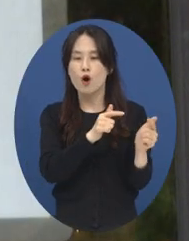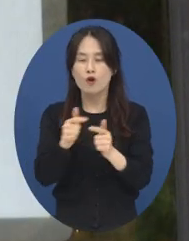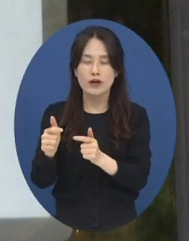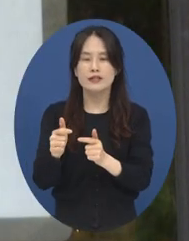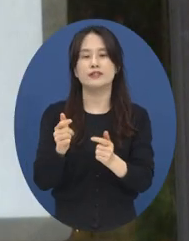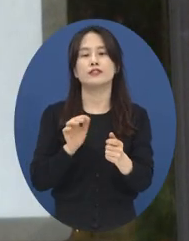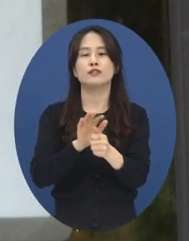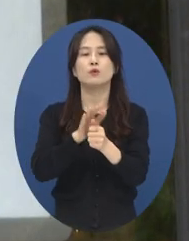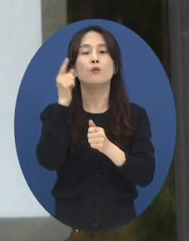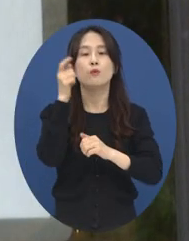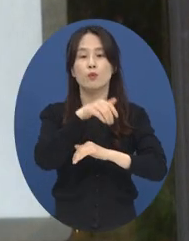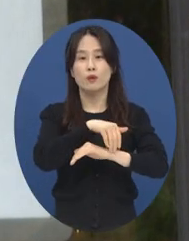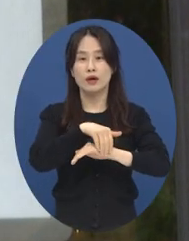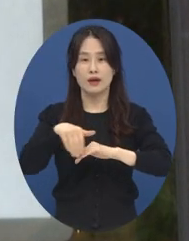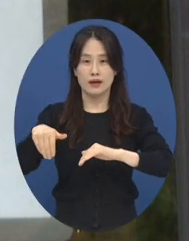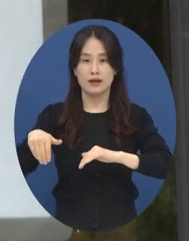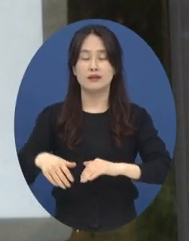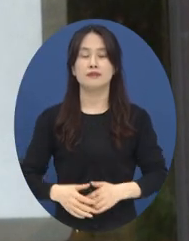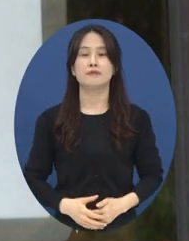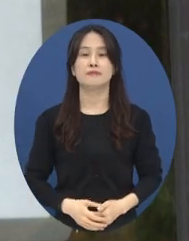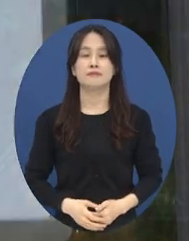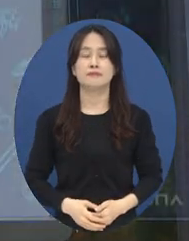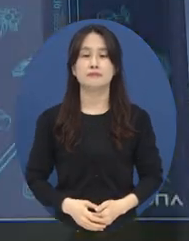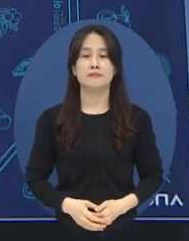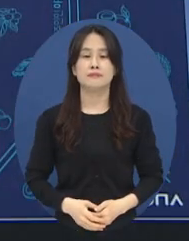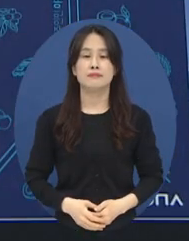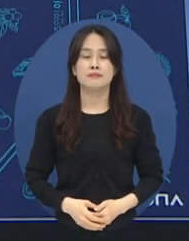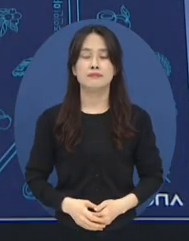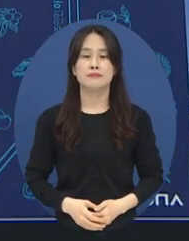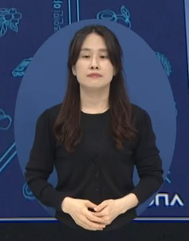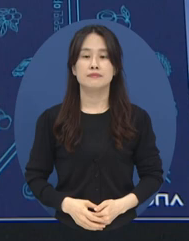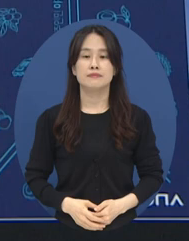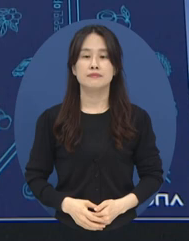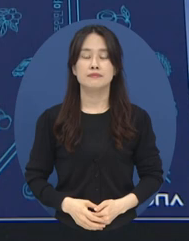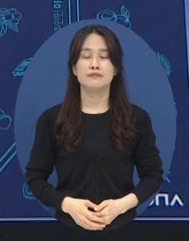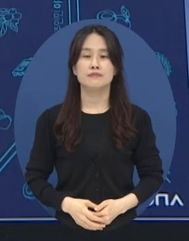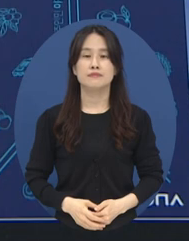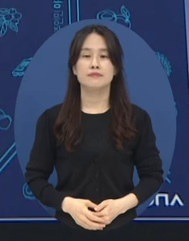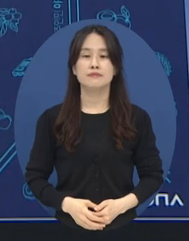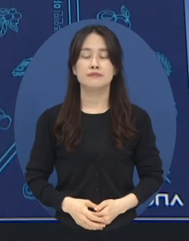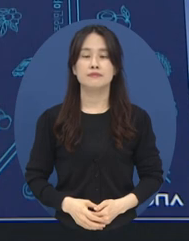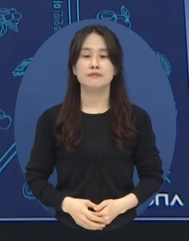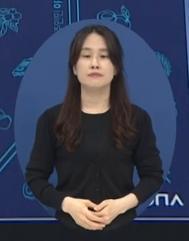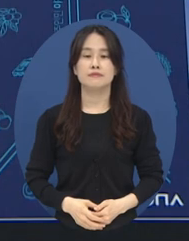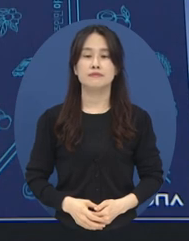다양한 장치를 마련해 나갈 예정입니다. 경기지TV 조희정입니다.